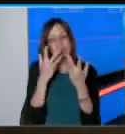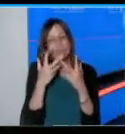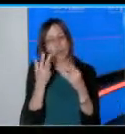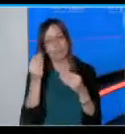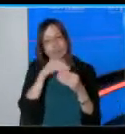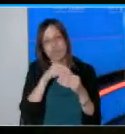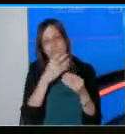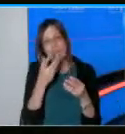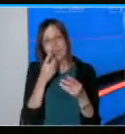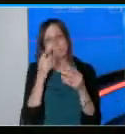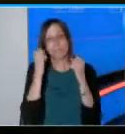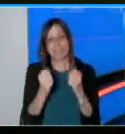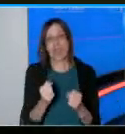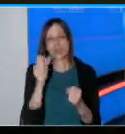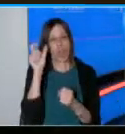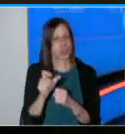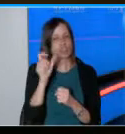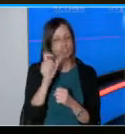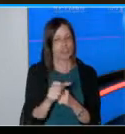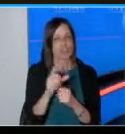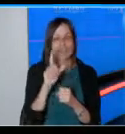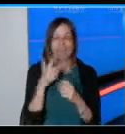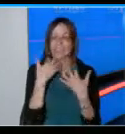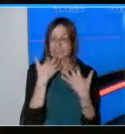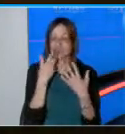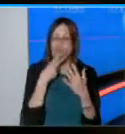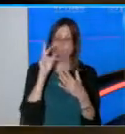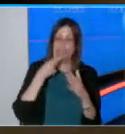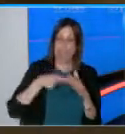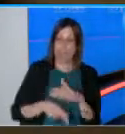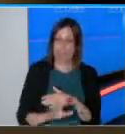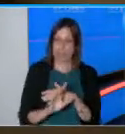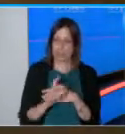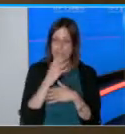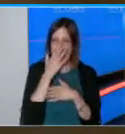משלימה ביטחון לתושבים, אבל הסיפור הוא יותר עמוק מזה.